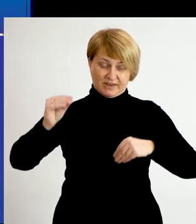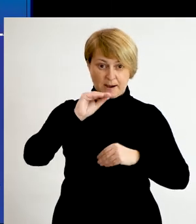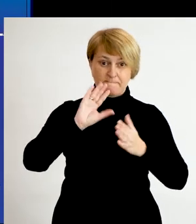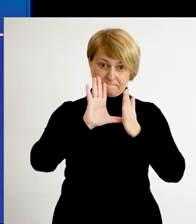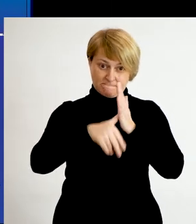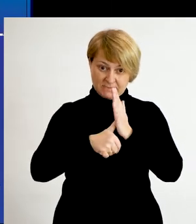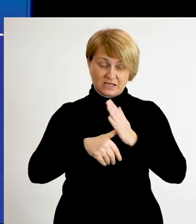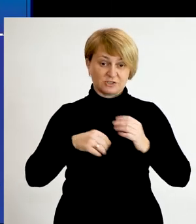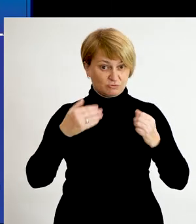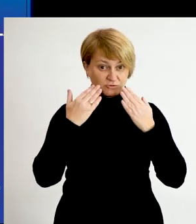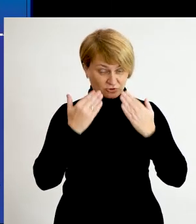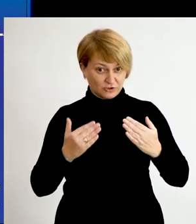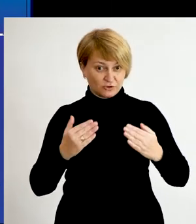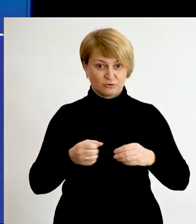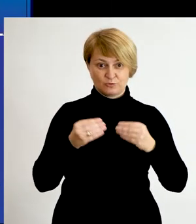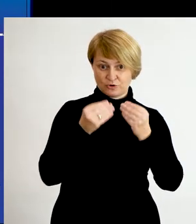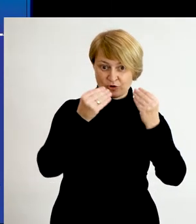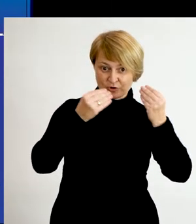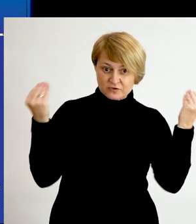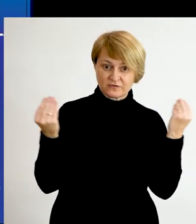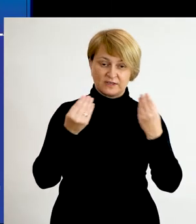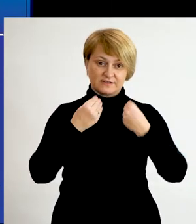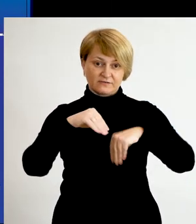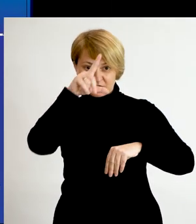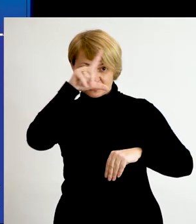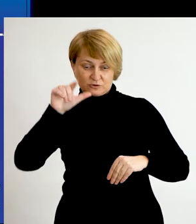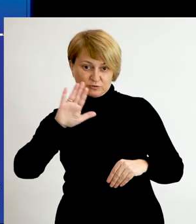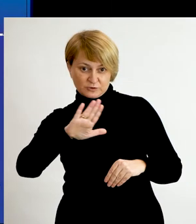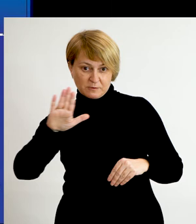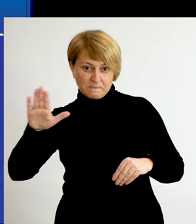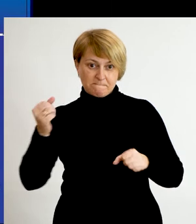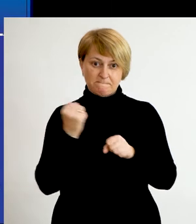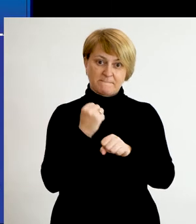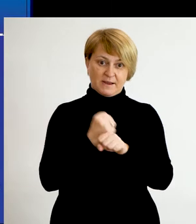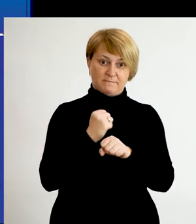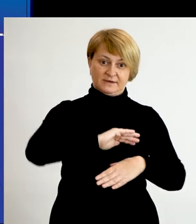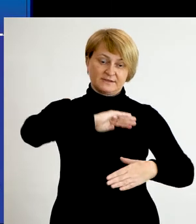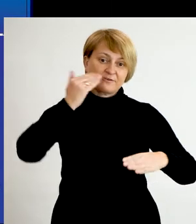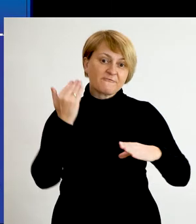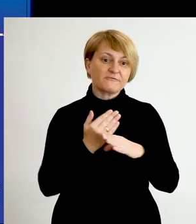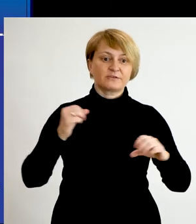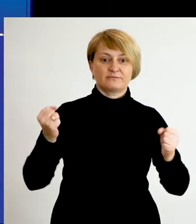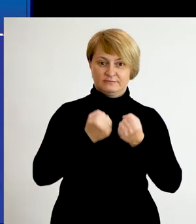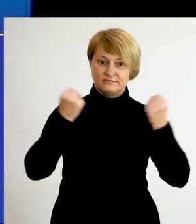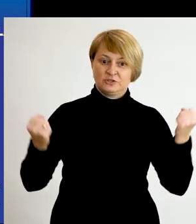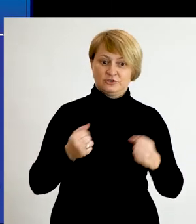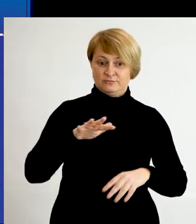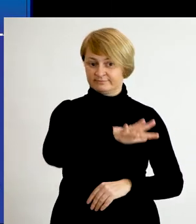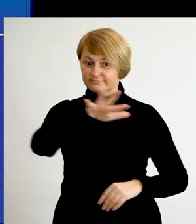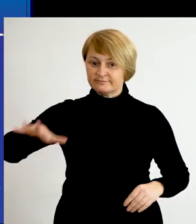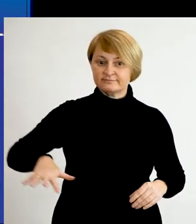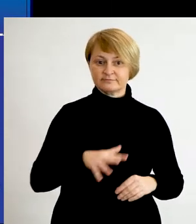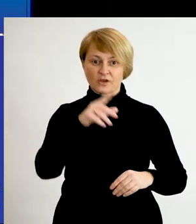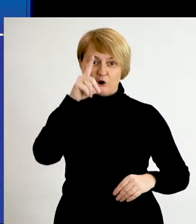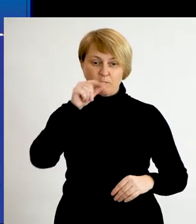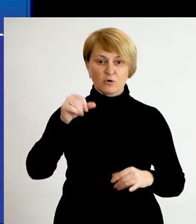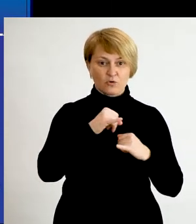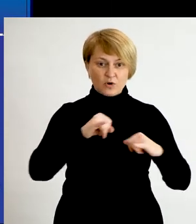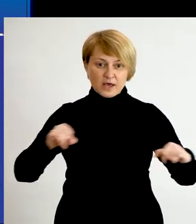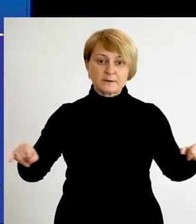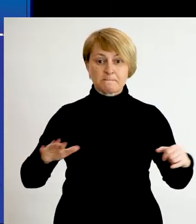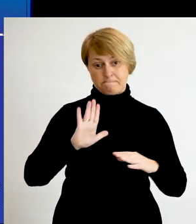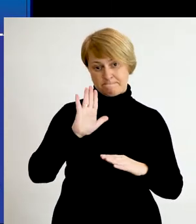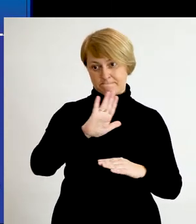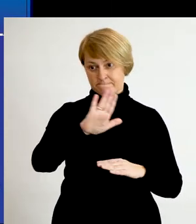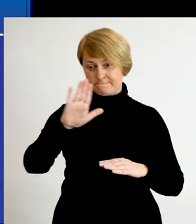Dzięki temu miasto się rozwija, dzięki temu więcej osób ma pracę, dzięki temu firmy działające na rynku w Opolu i nie tylko i z okolic